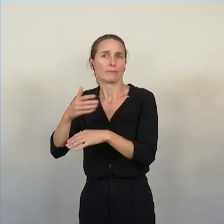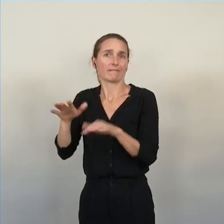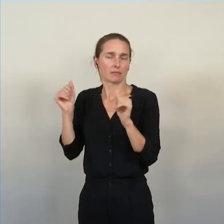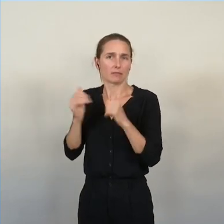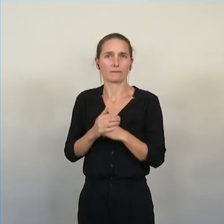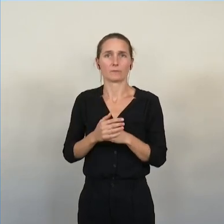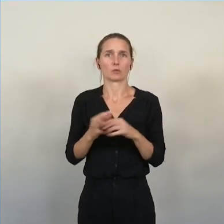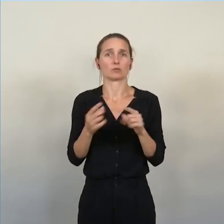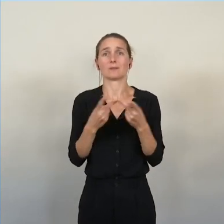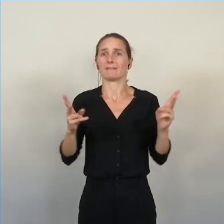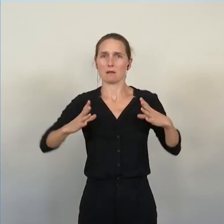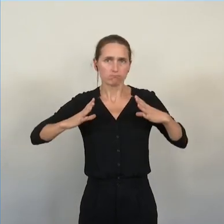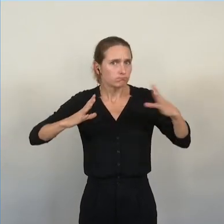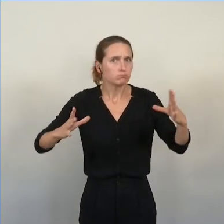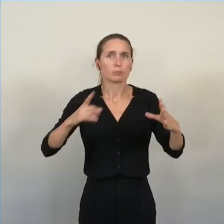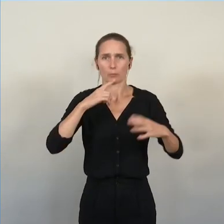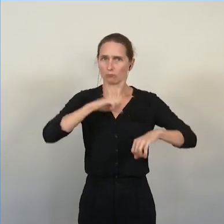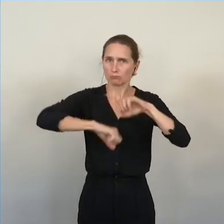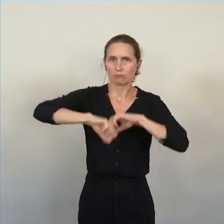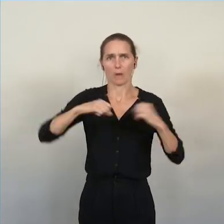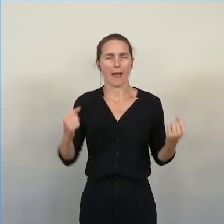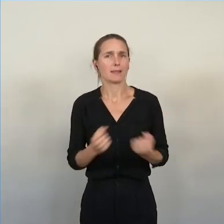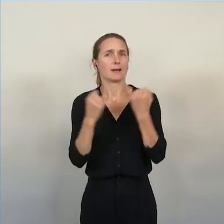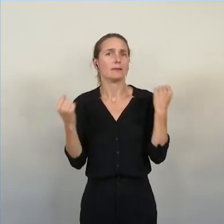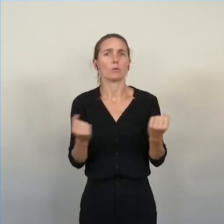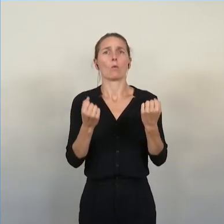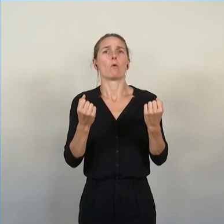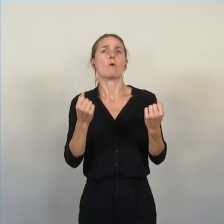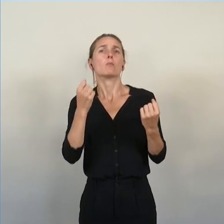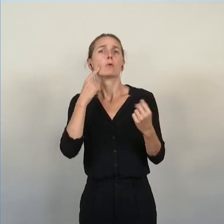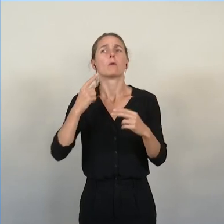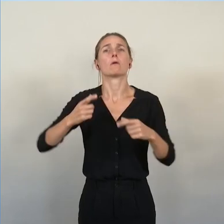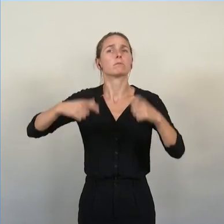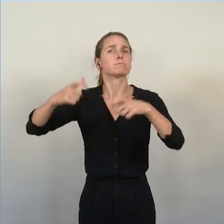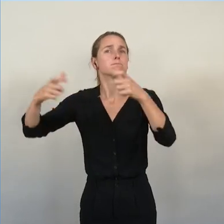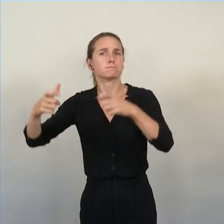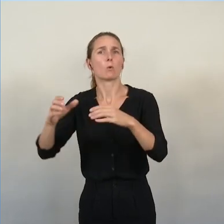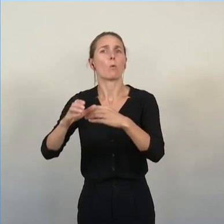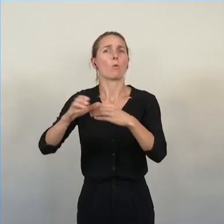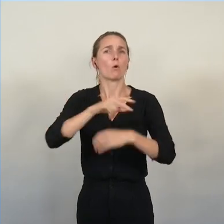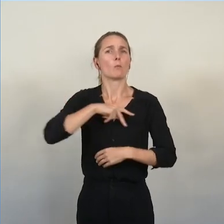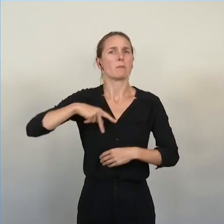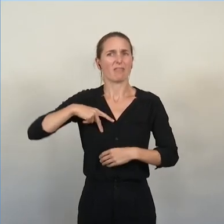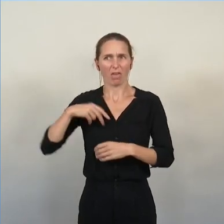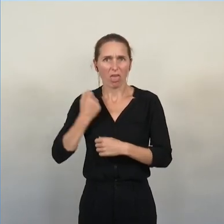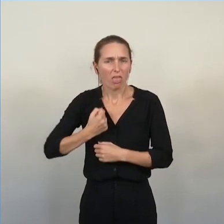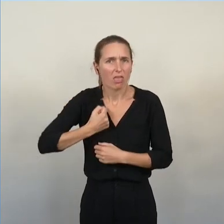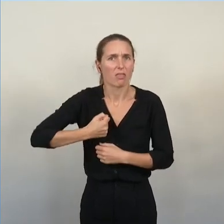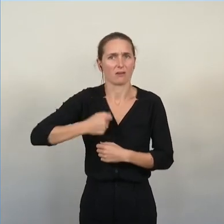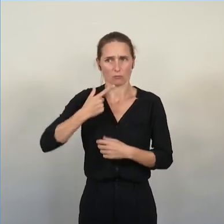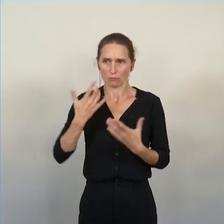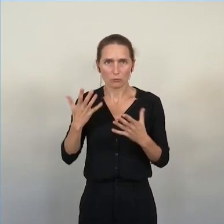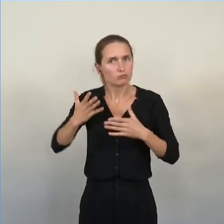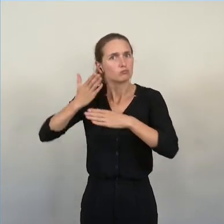l'animation d'OPA sur plusieurs copropriétés dégradées plus de 200 logements sont concernés et sur des projet de